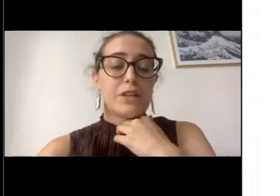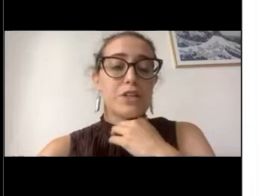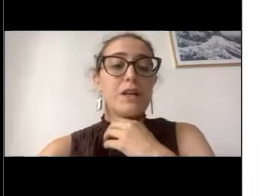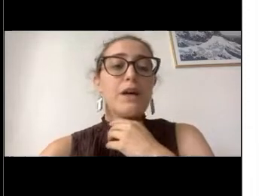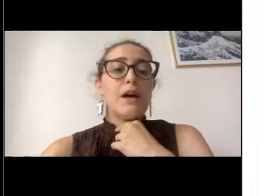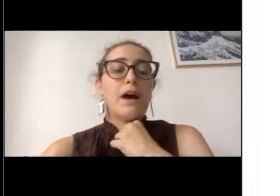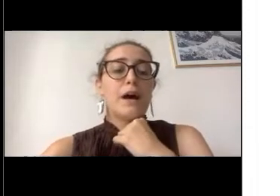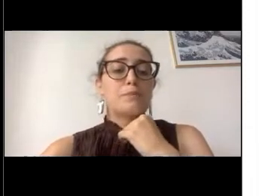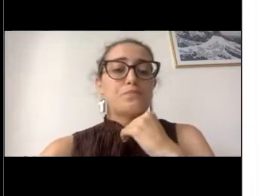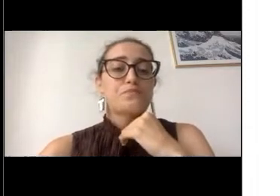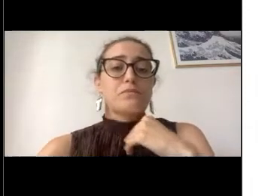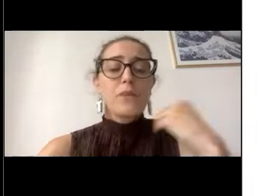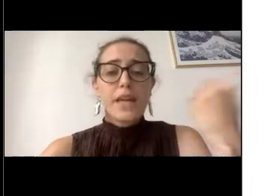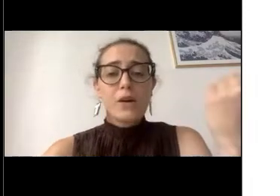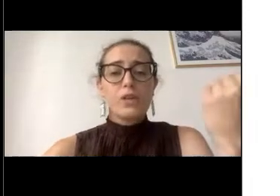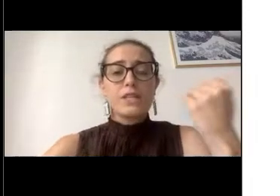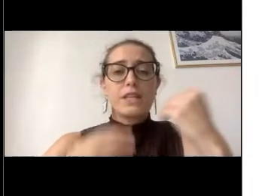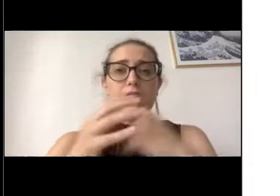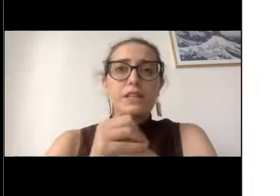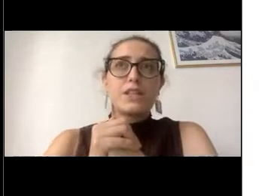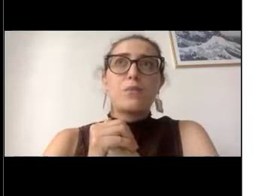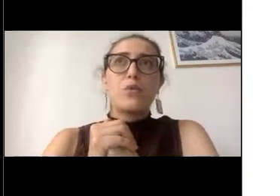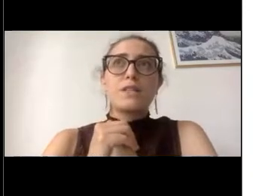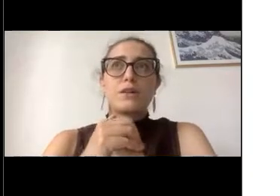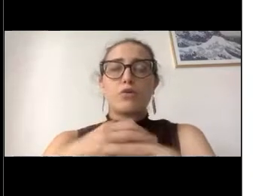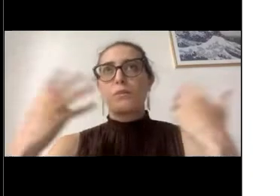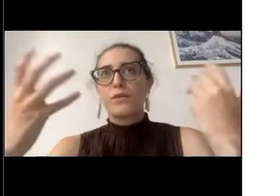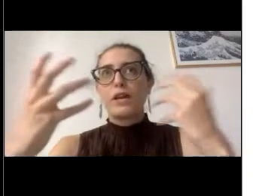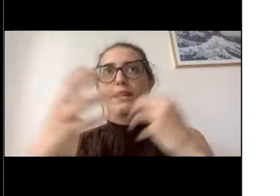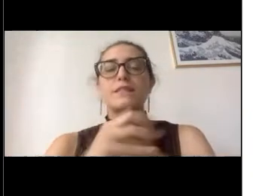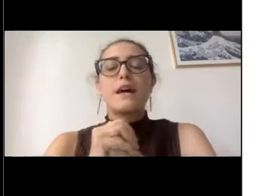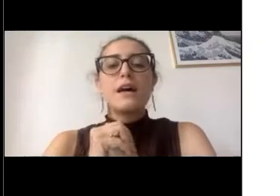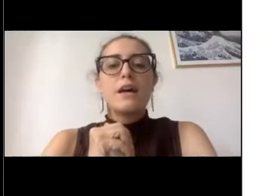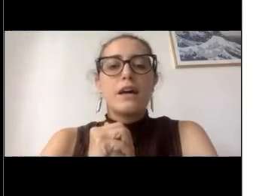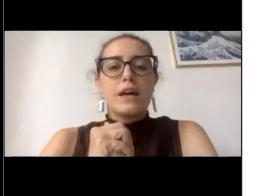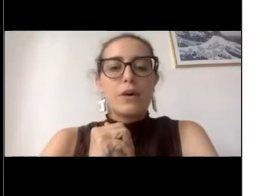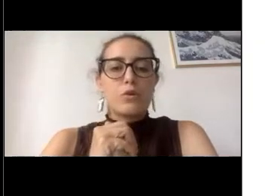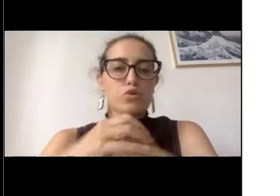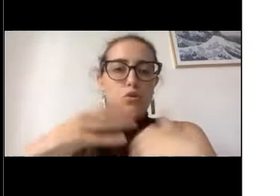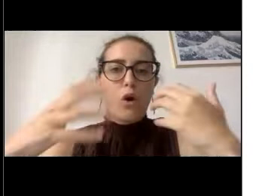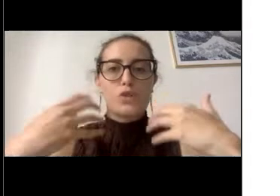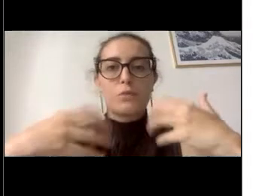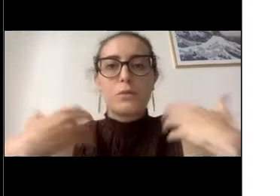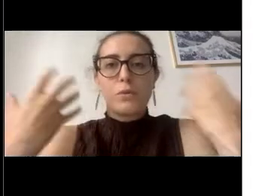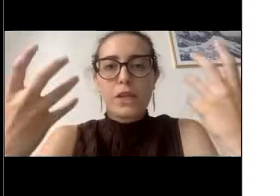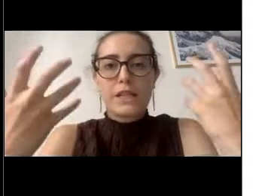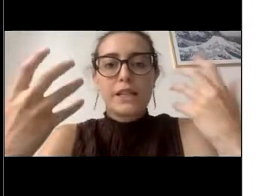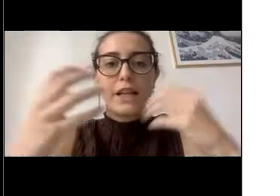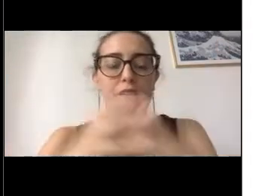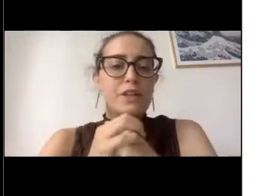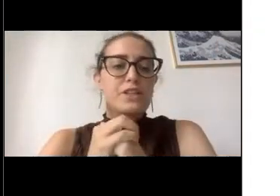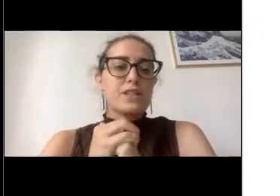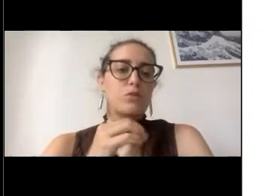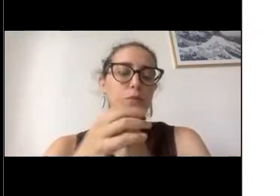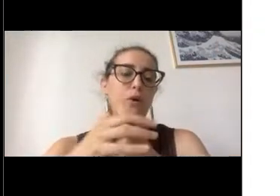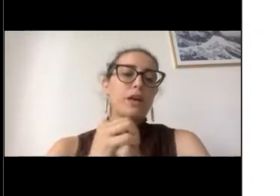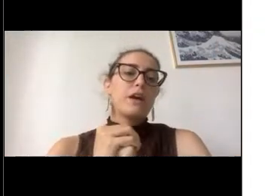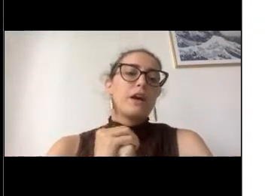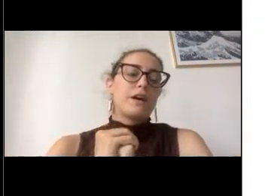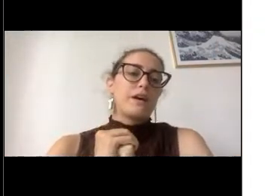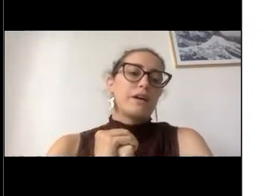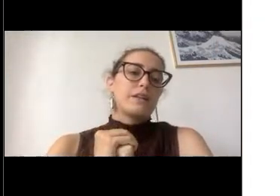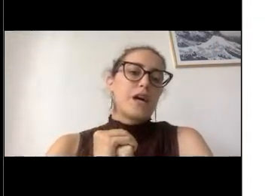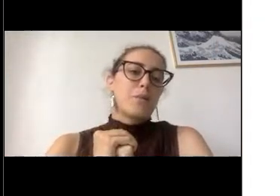edifici e questi diciamo questa consapevolezza questo ruolo sempre più importante degli edifici è stato